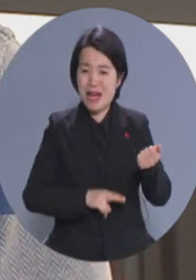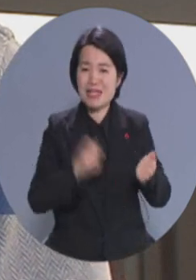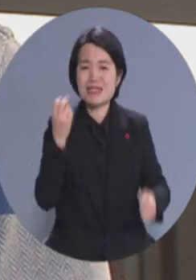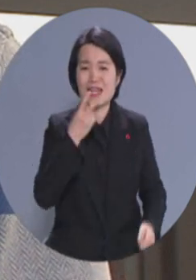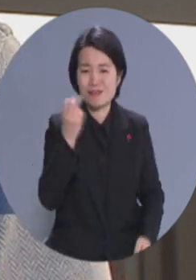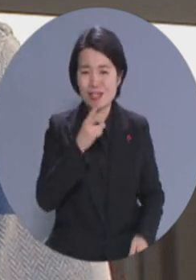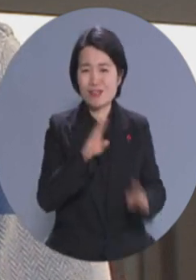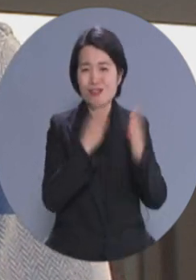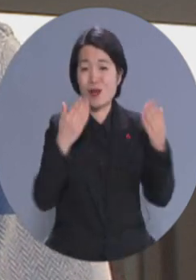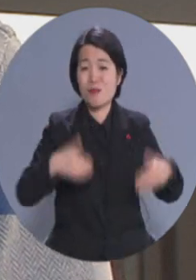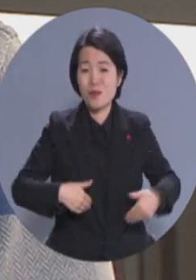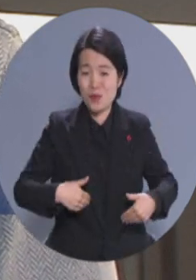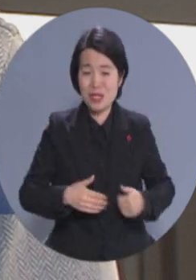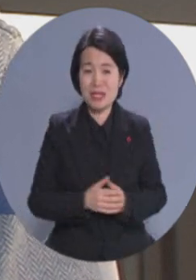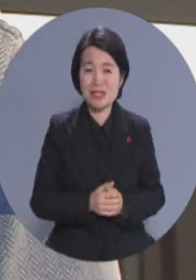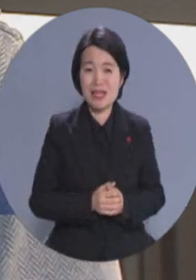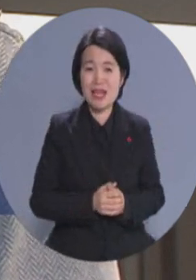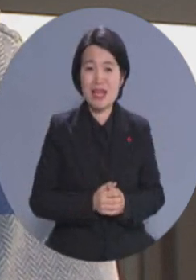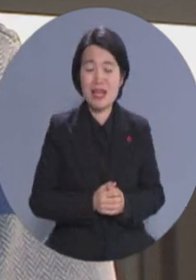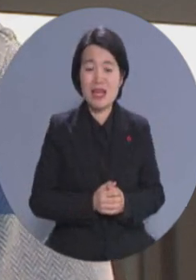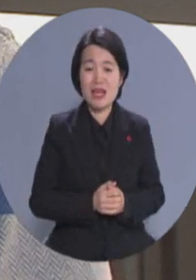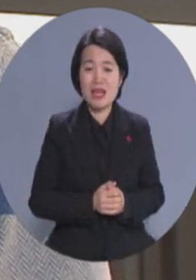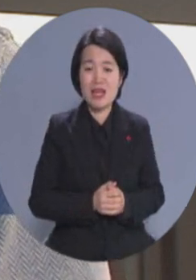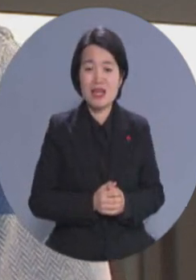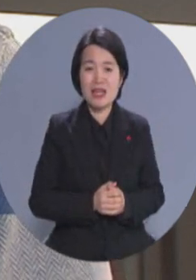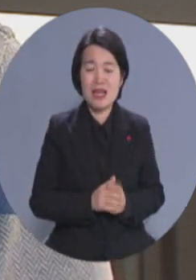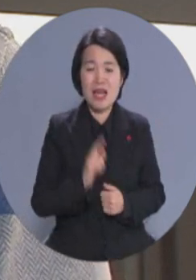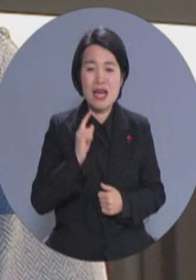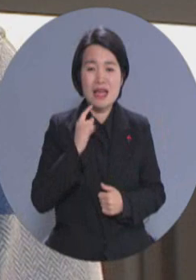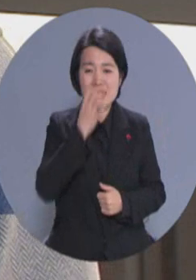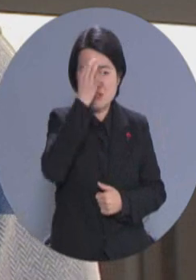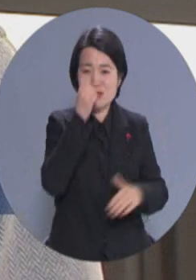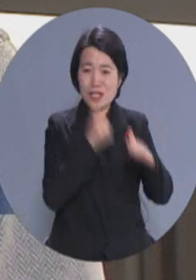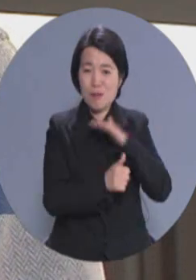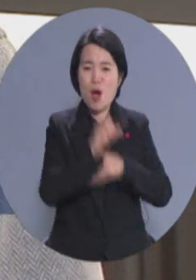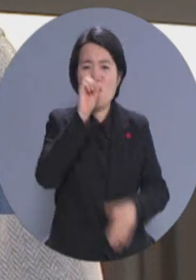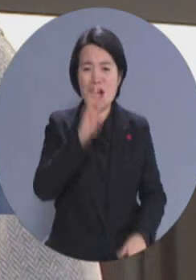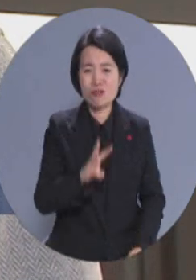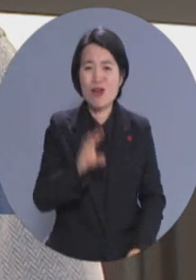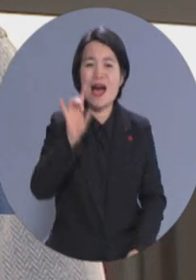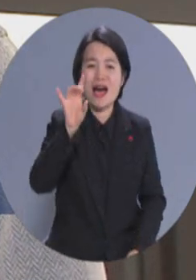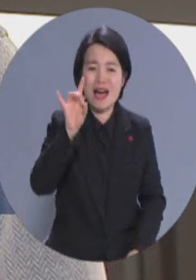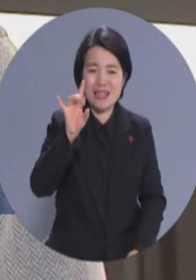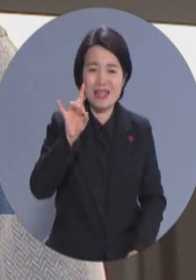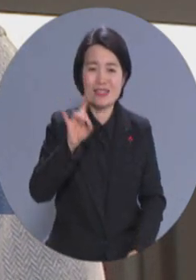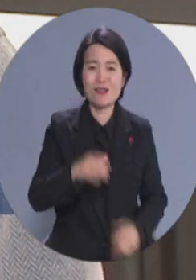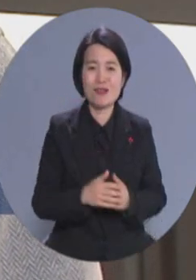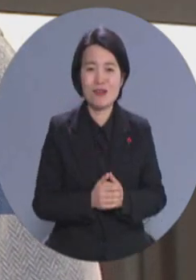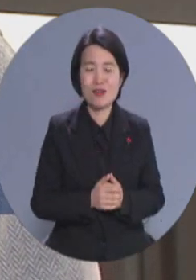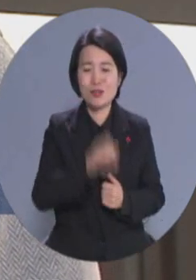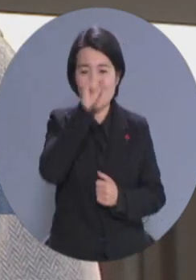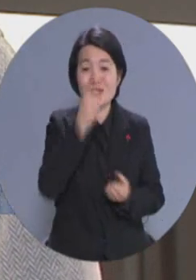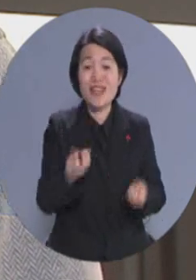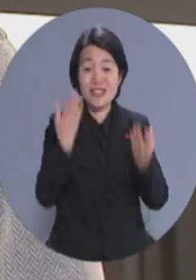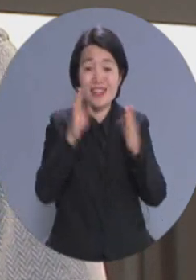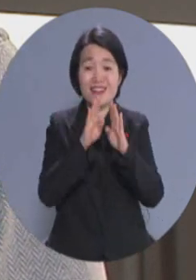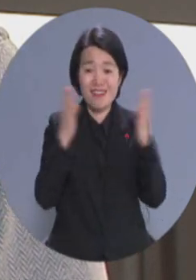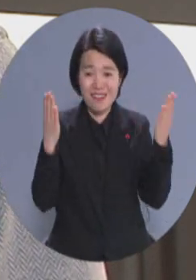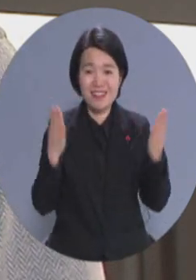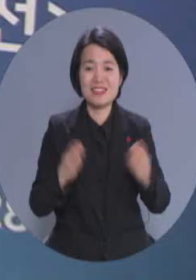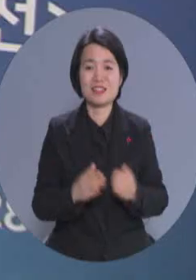되는데 우리 아트 강주 딱 하나뿐이지 않습니까 그래서 참 좋은 어 일이다